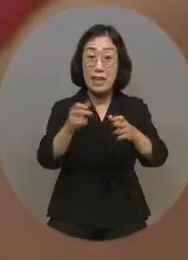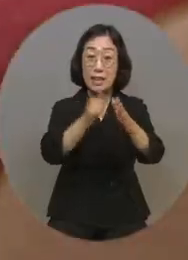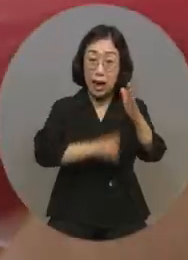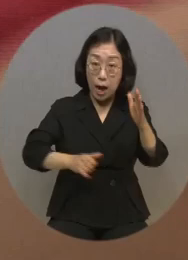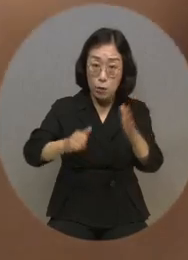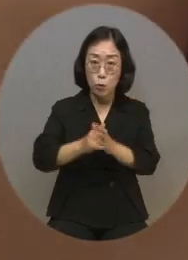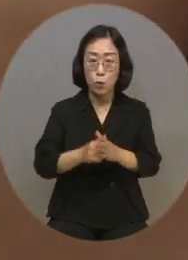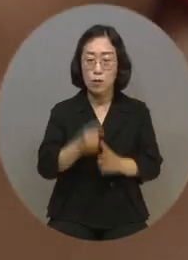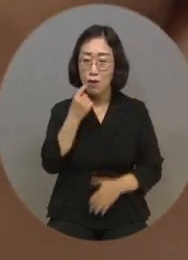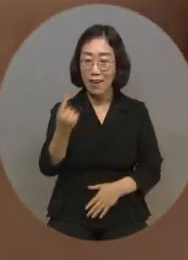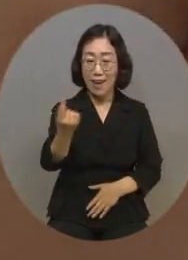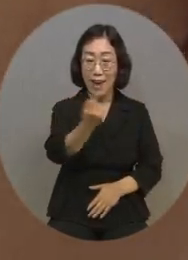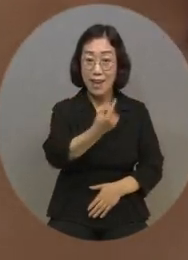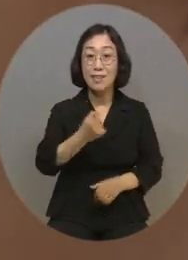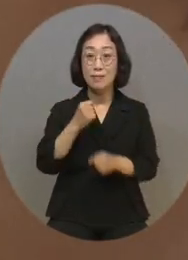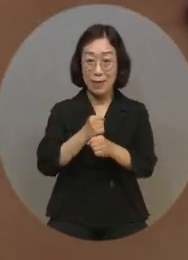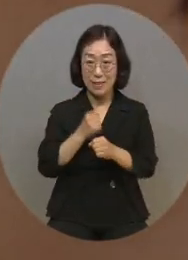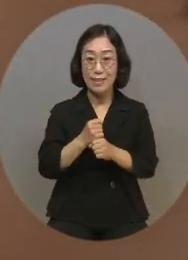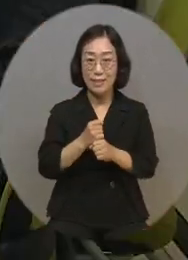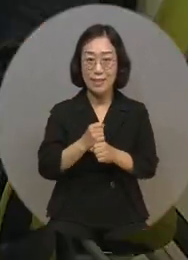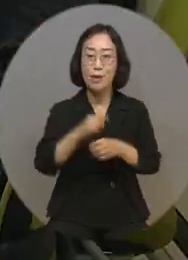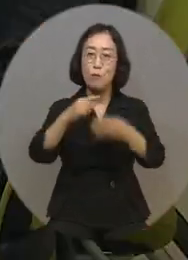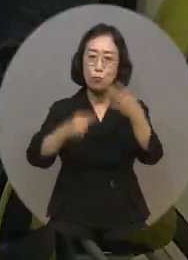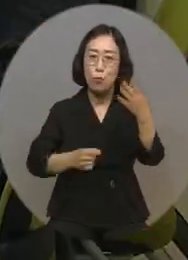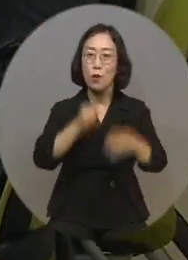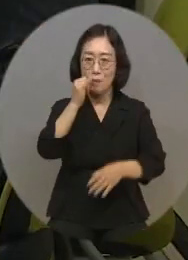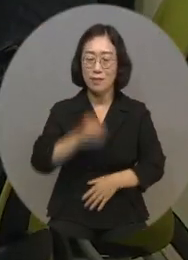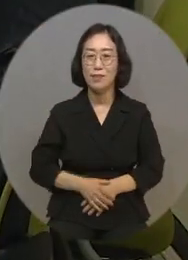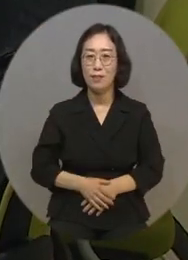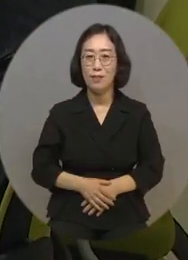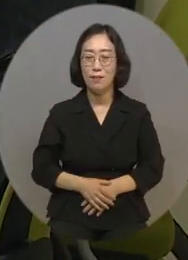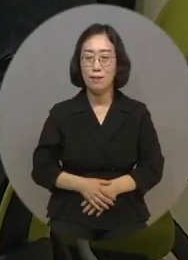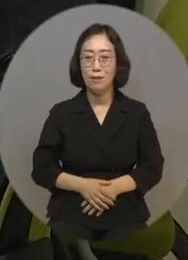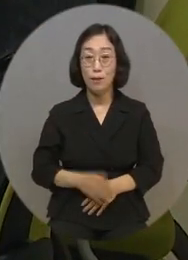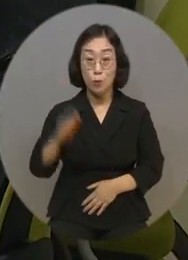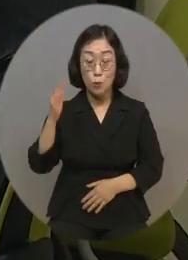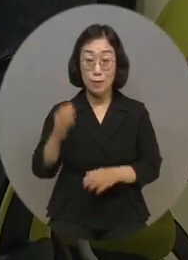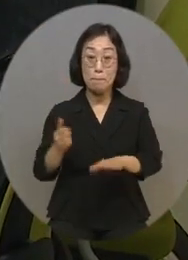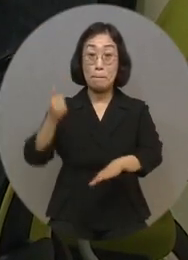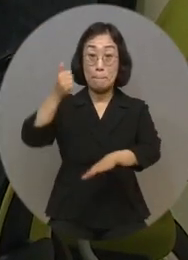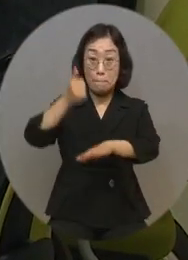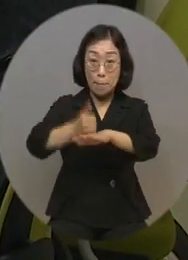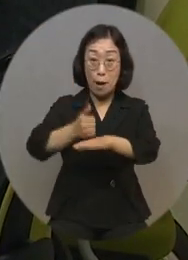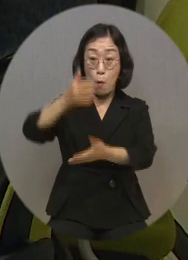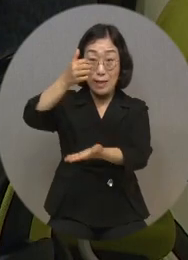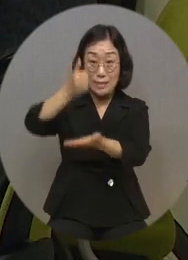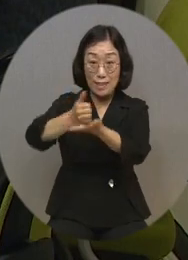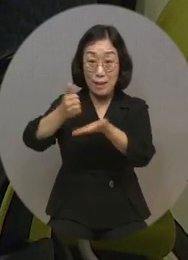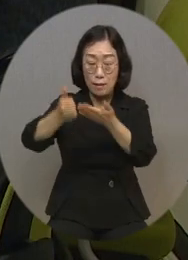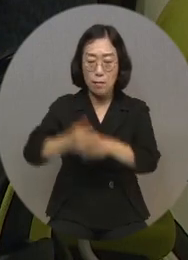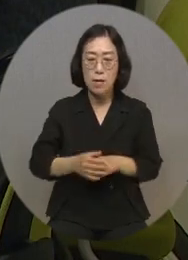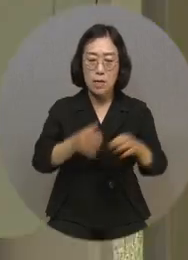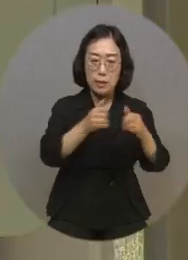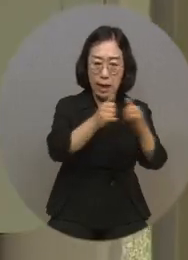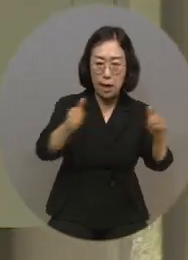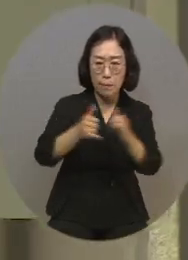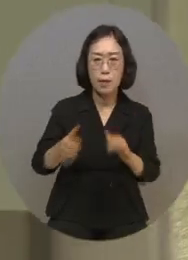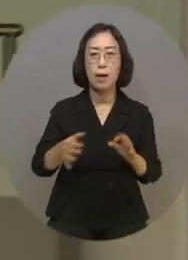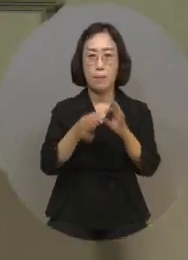행사도 진행됩니다. 지난 3월 취임한 송경주 관장은 사람과 사람을 잇고 사람과